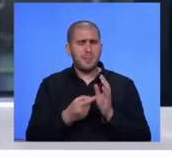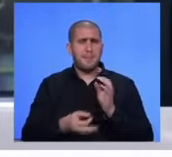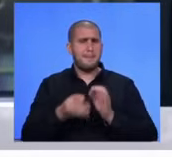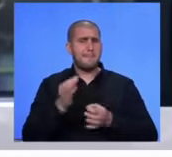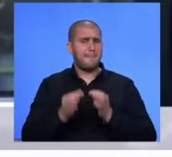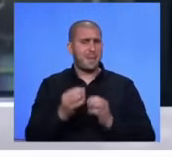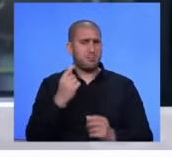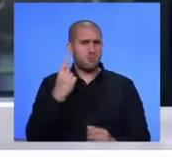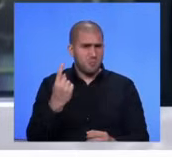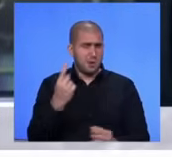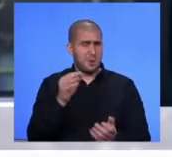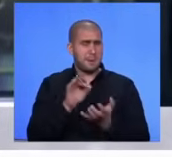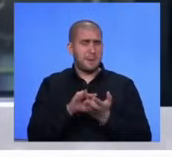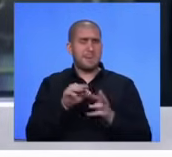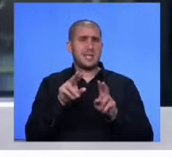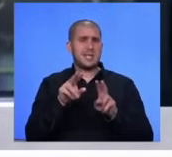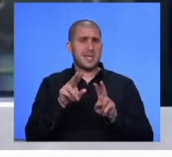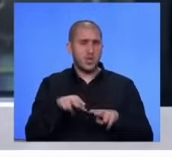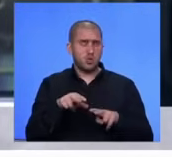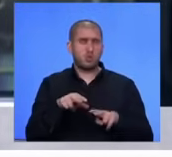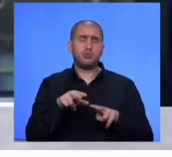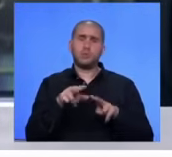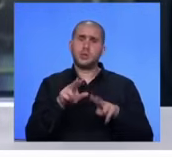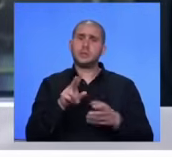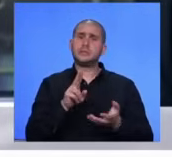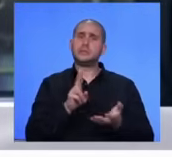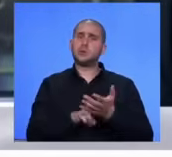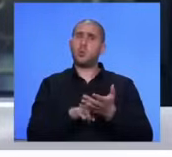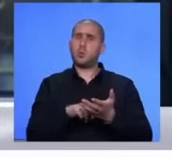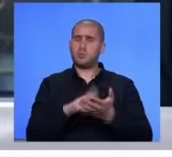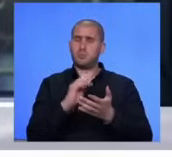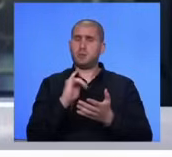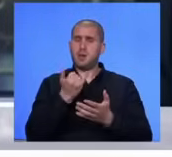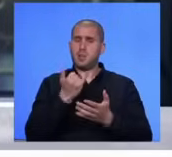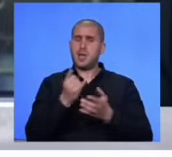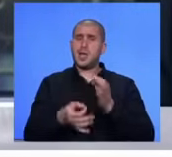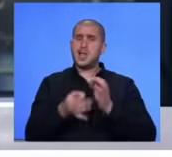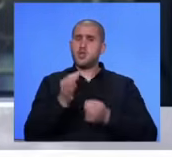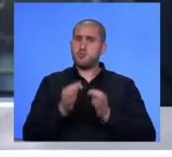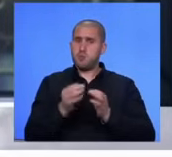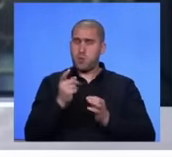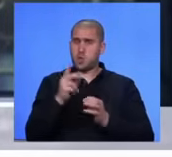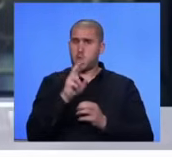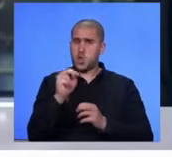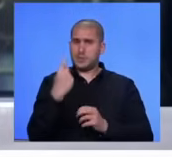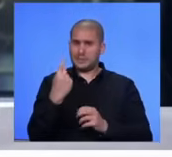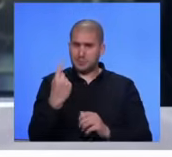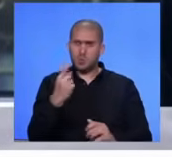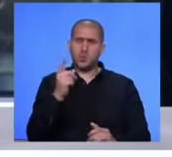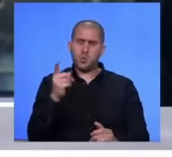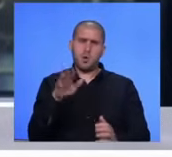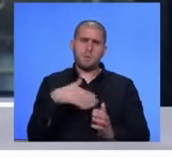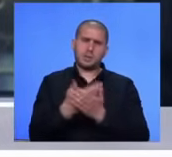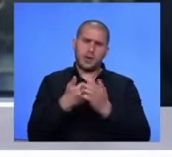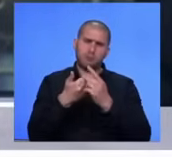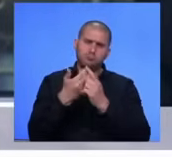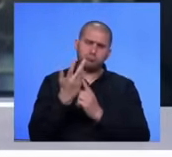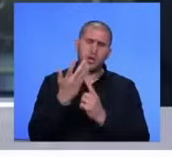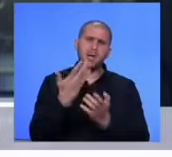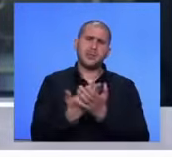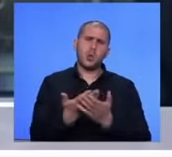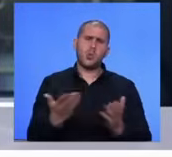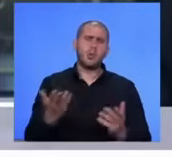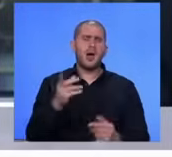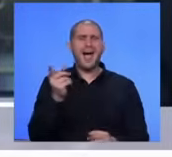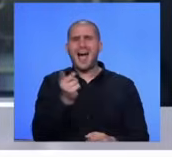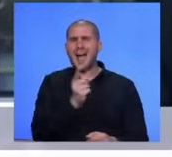המשפט, כשיש לו ויש לו זכות לשפוט את העניינים הללו, okay. מציע הצעות. הוא טוב.